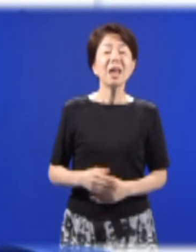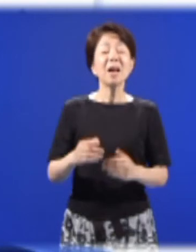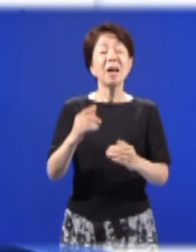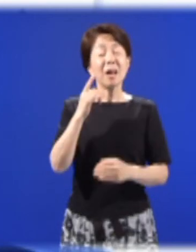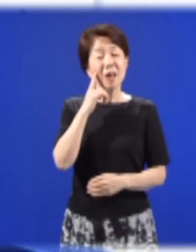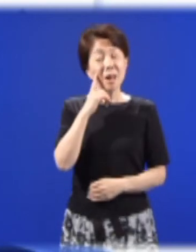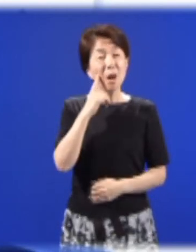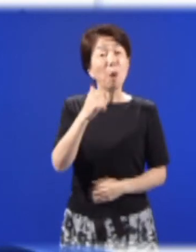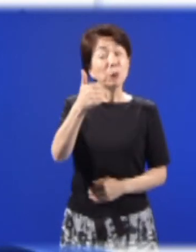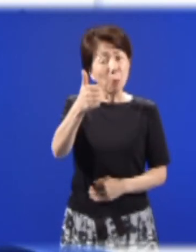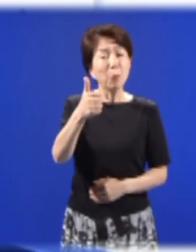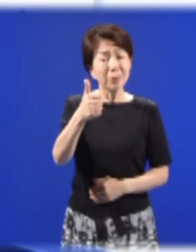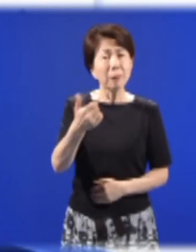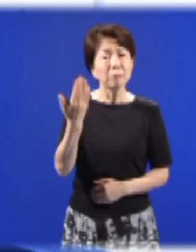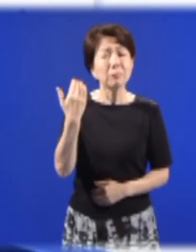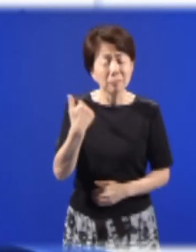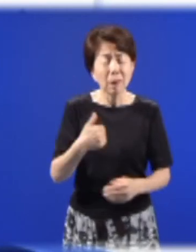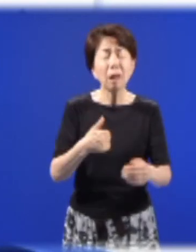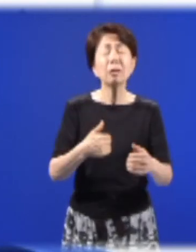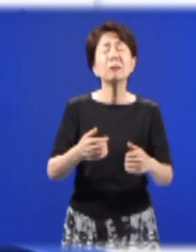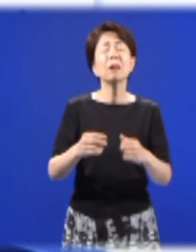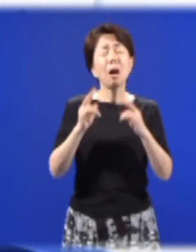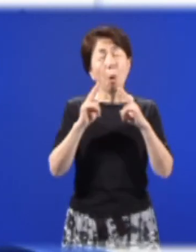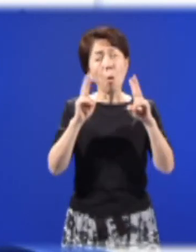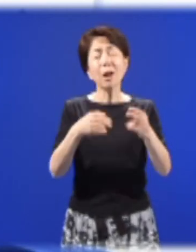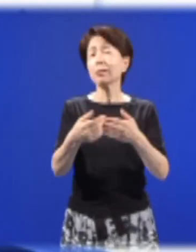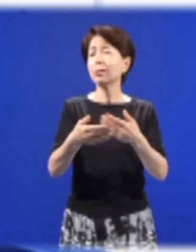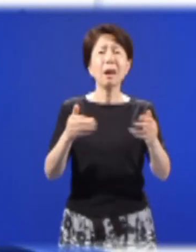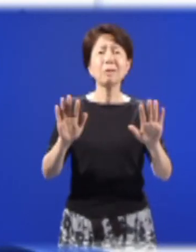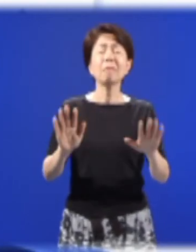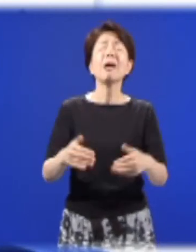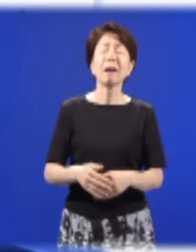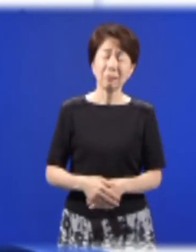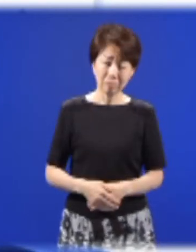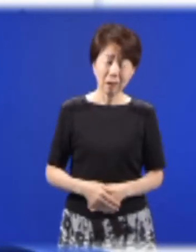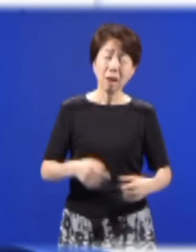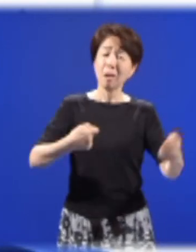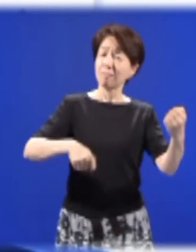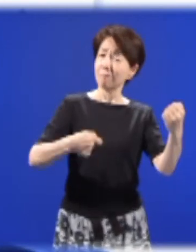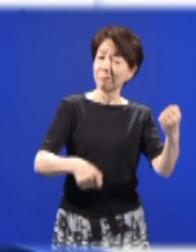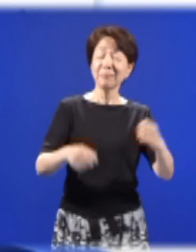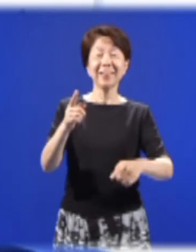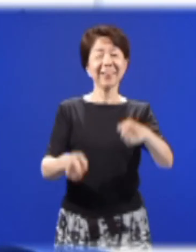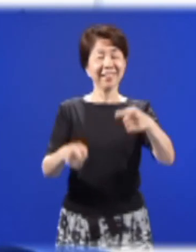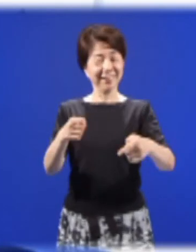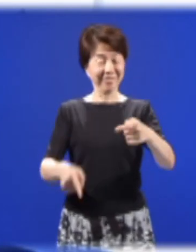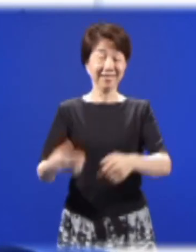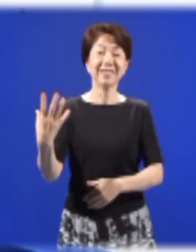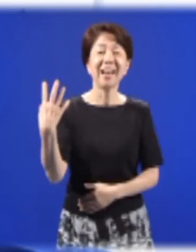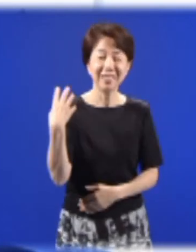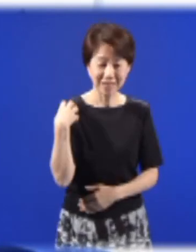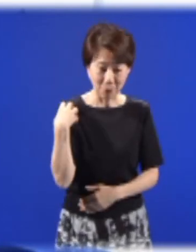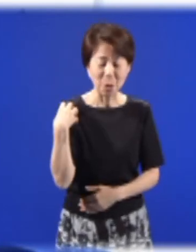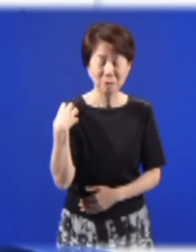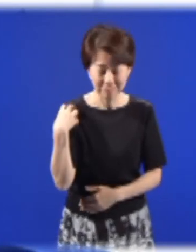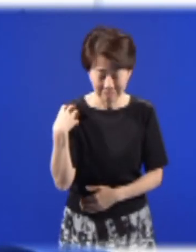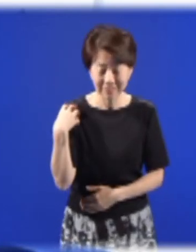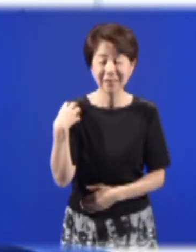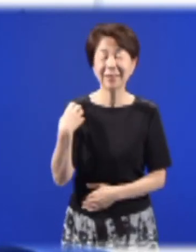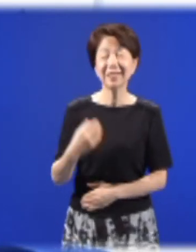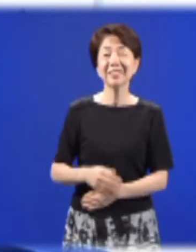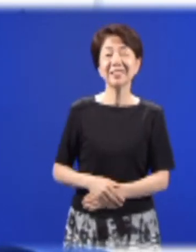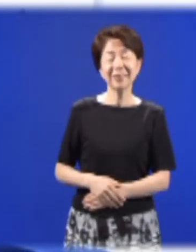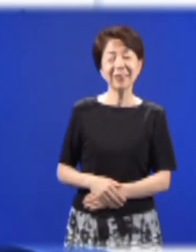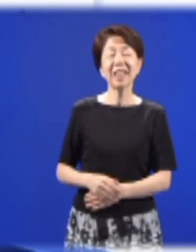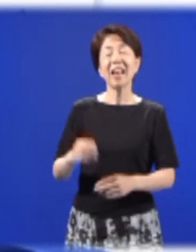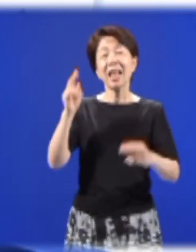当時ほとんど音楽経験がなかったひとしさんがベースギターとドラムを担当、足を引っ